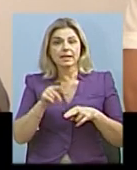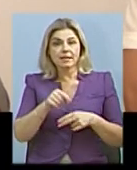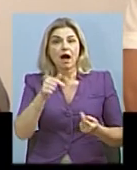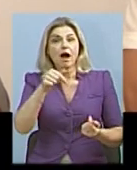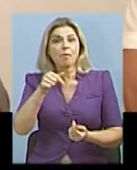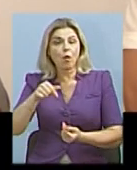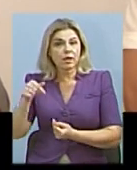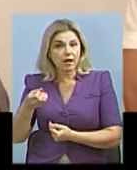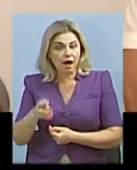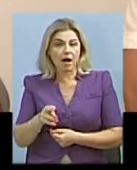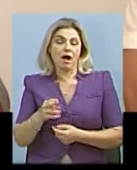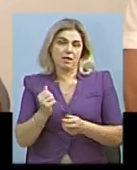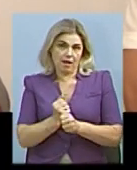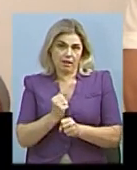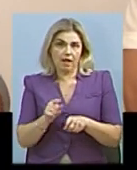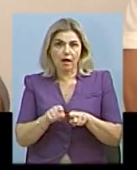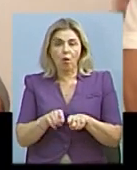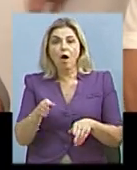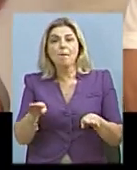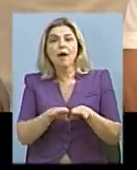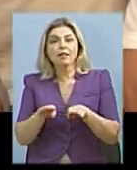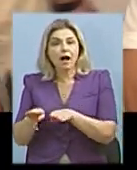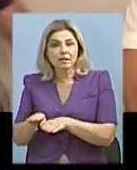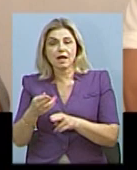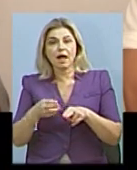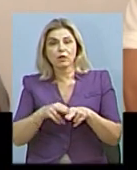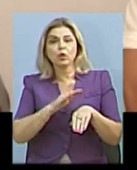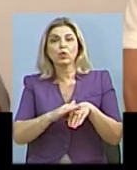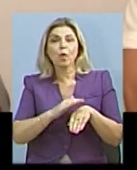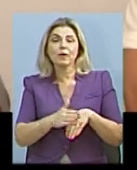гармонія створює цей баланс і цю доброзичливість, яка є